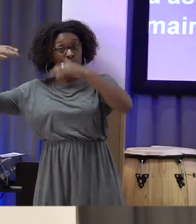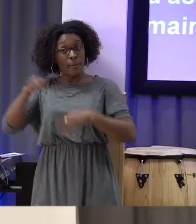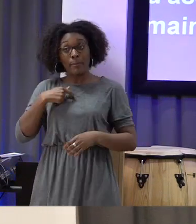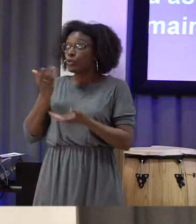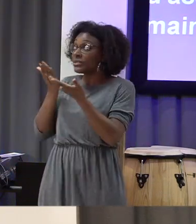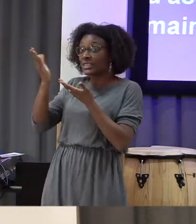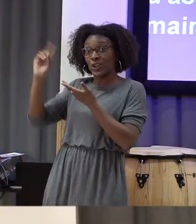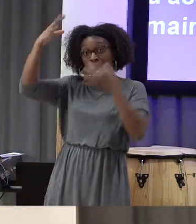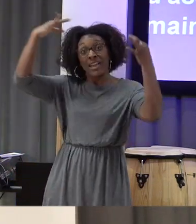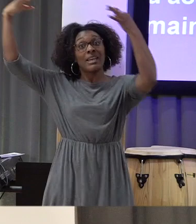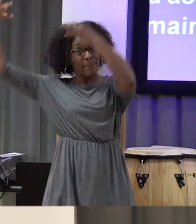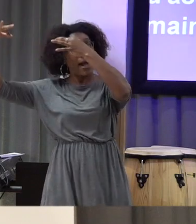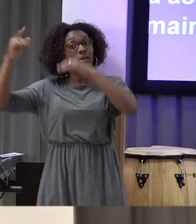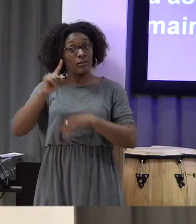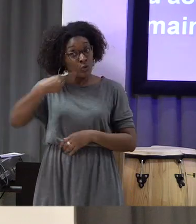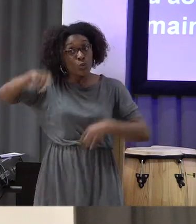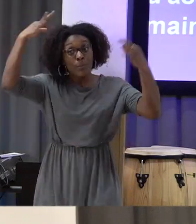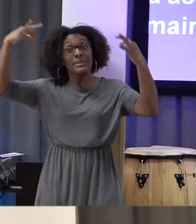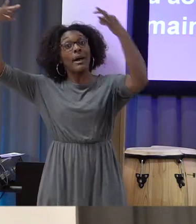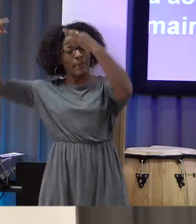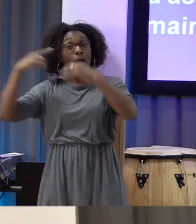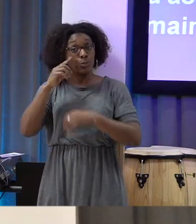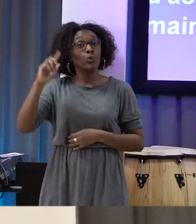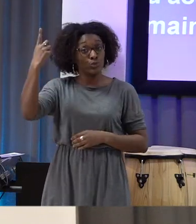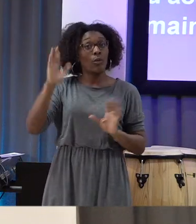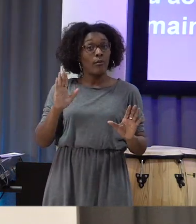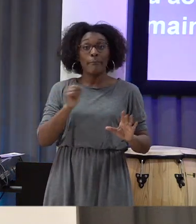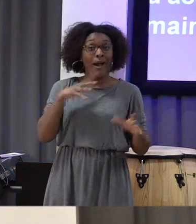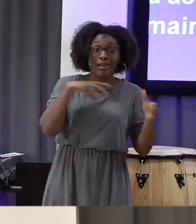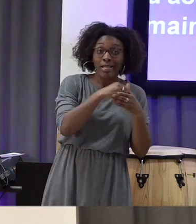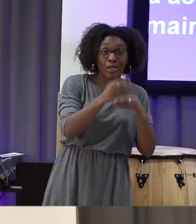Nous sommes des mises à part pour Dieu.